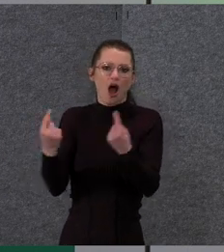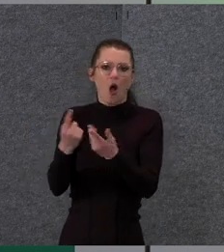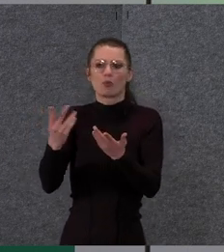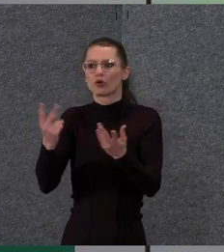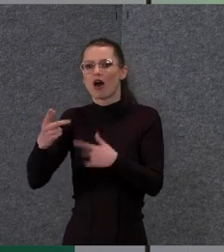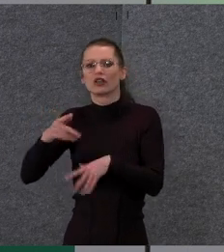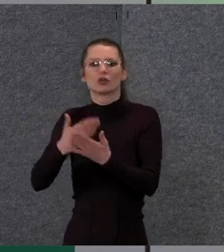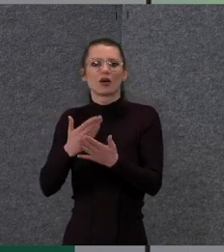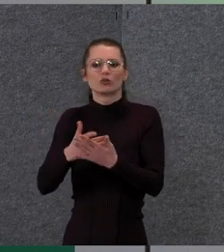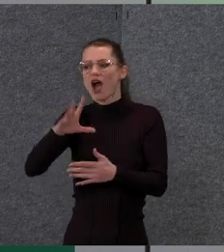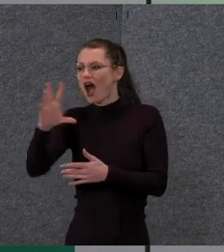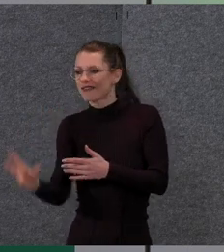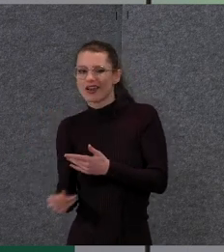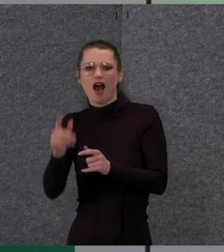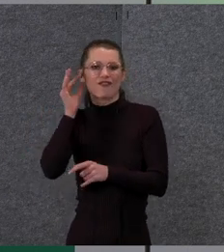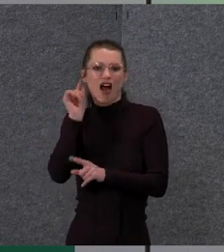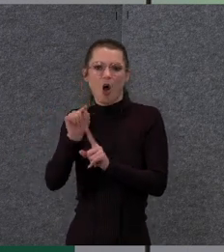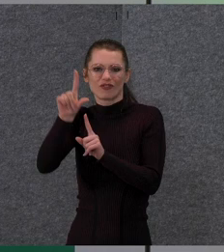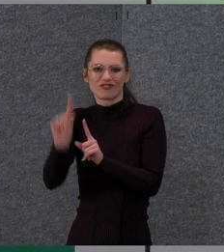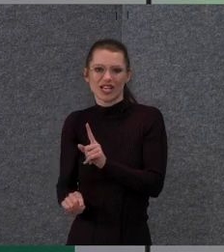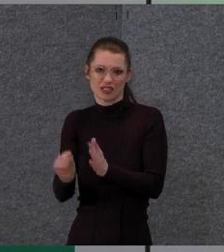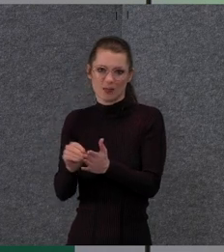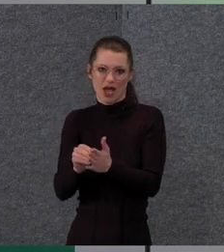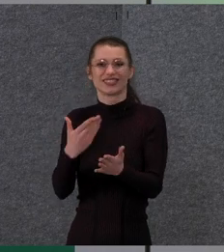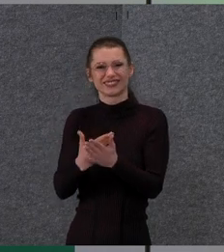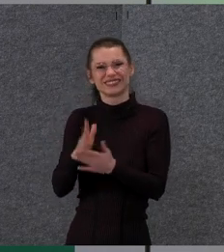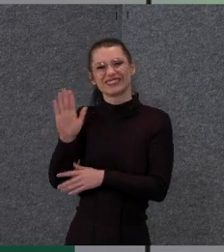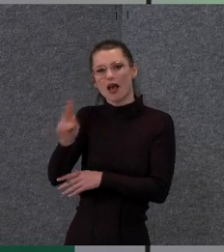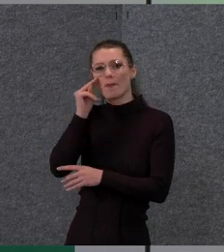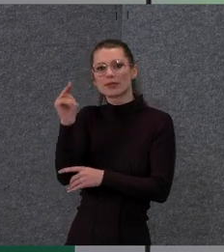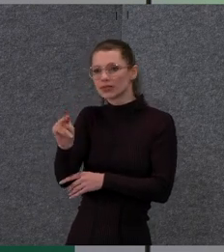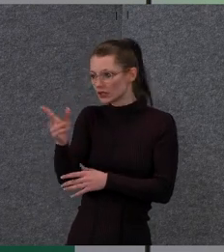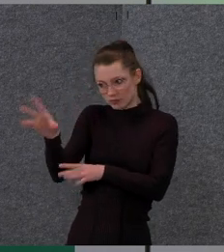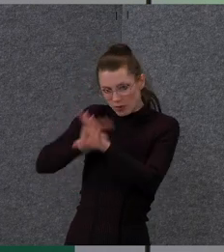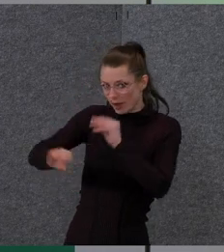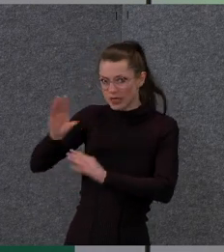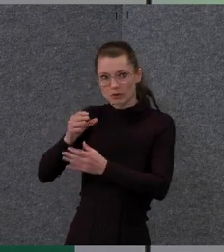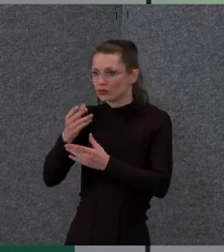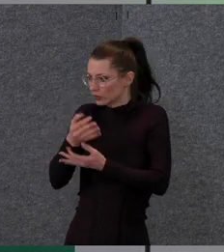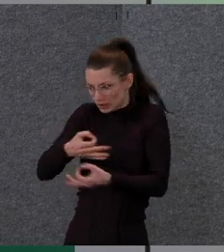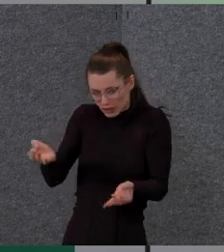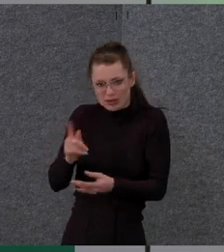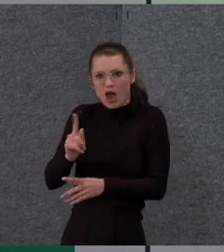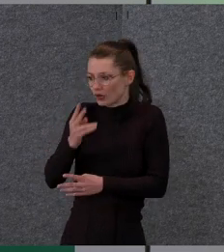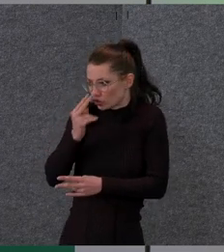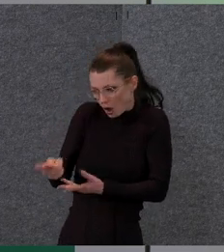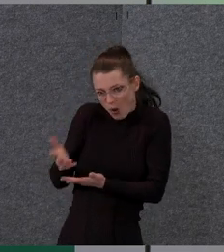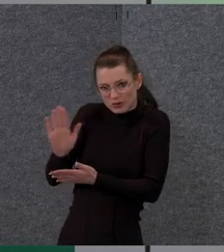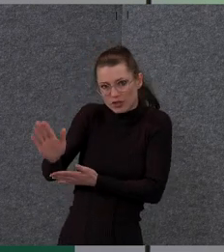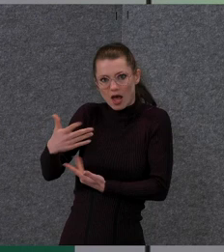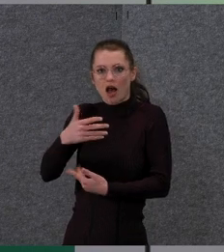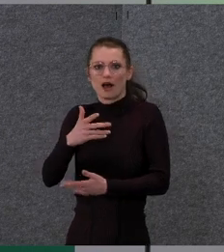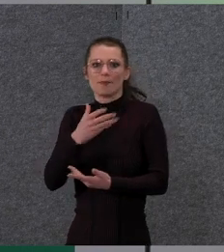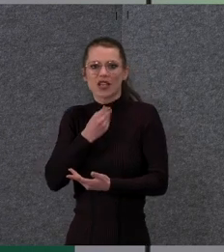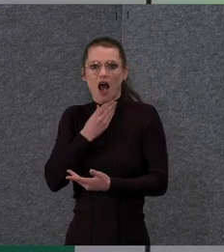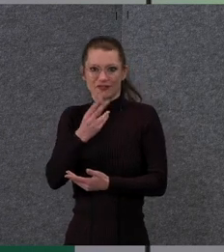von indigenen Gemeinden. Und dadurch werden ihre Perspektiven erstens nicht gehört, sie sind unsichtbar, sie werden nicht beachtet. Und deshalb müssen wir uns hier